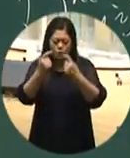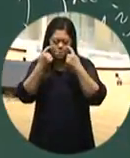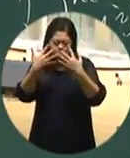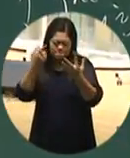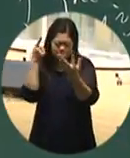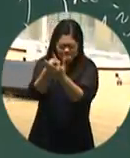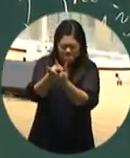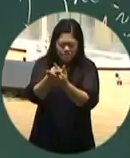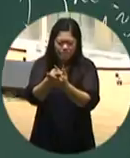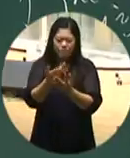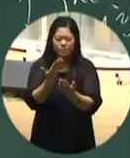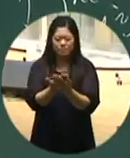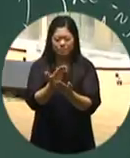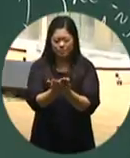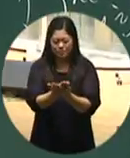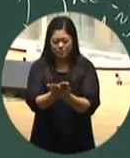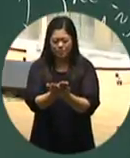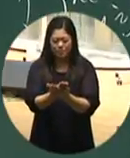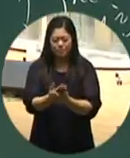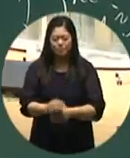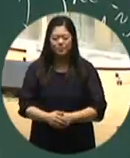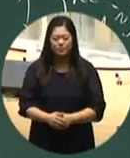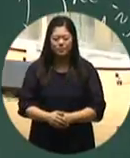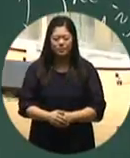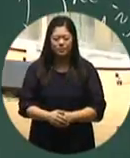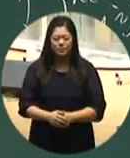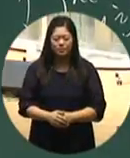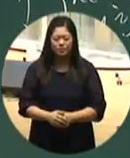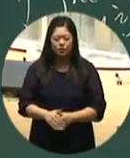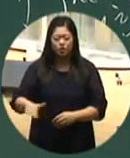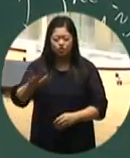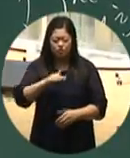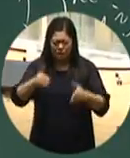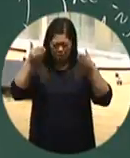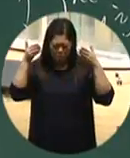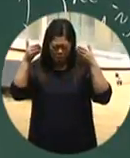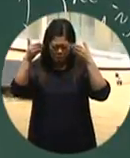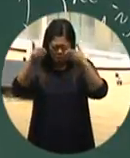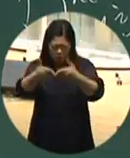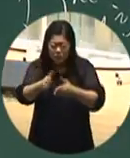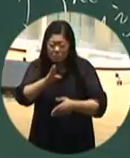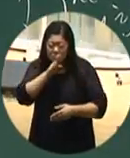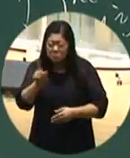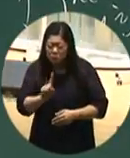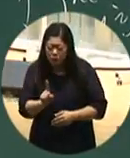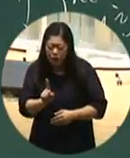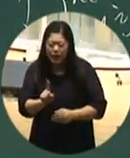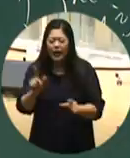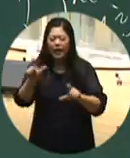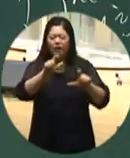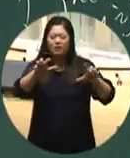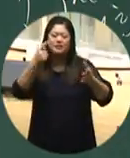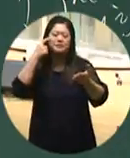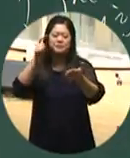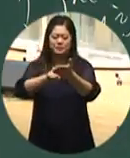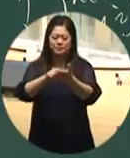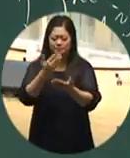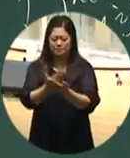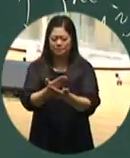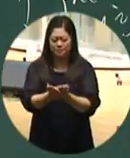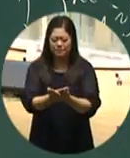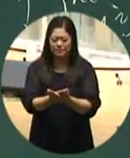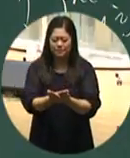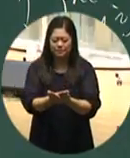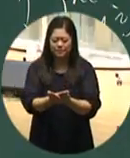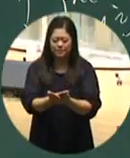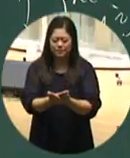see the 24 hours of God. 내가 참으로 올인해야 될 현장을 보게 해 주옵소서. And help me to see the field where I should really put my